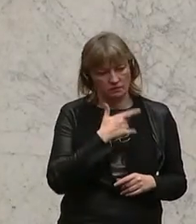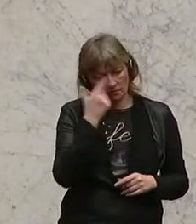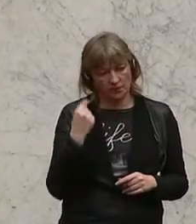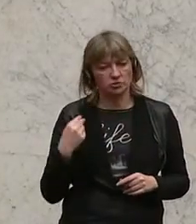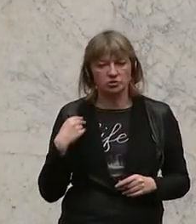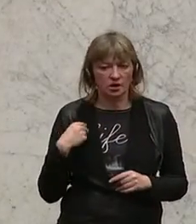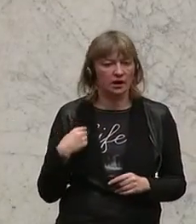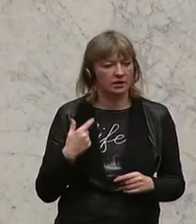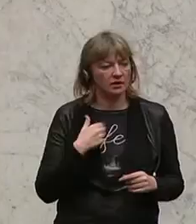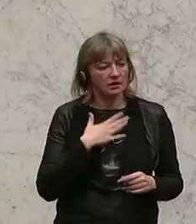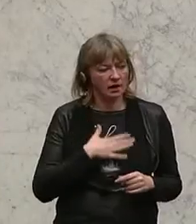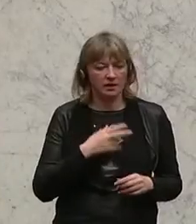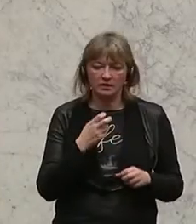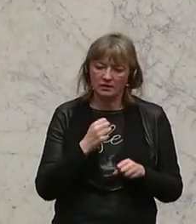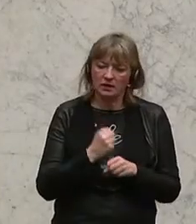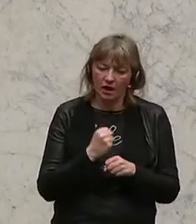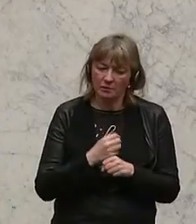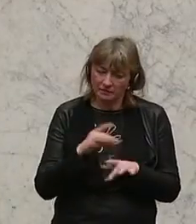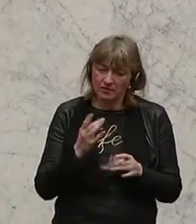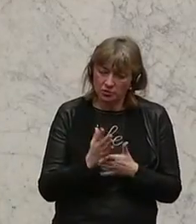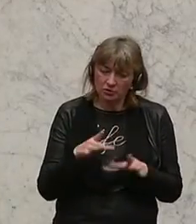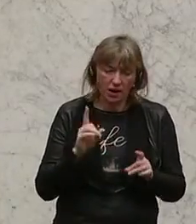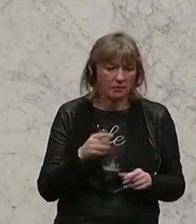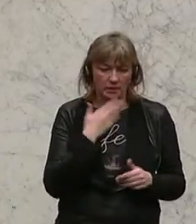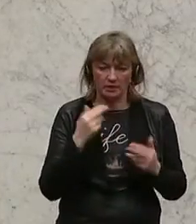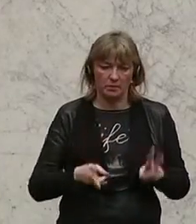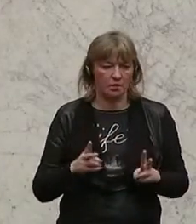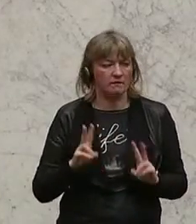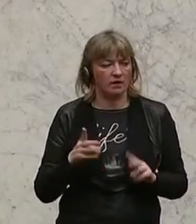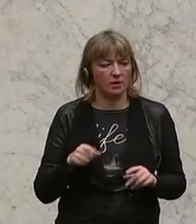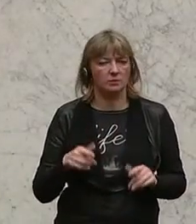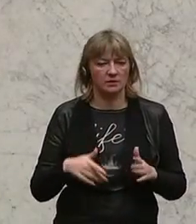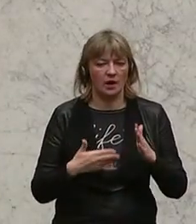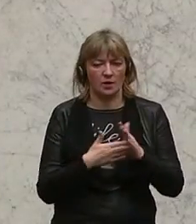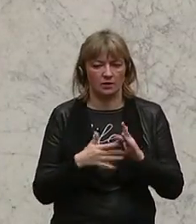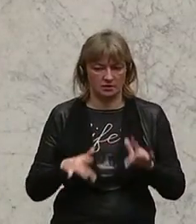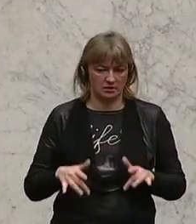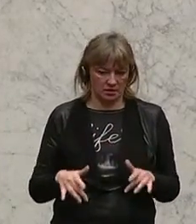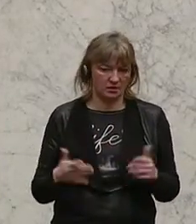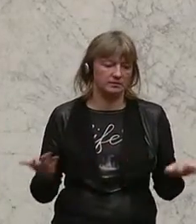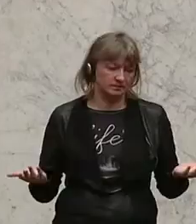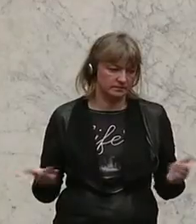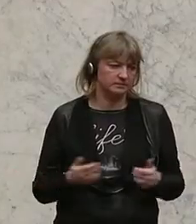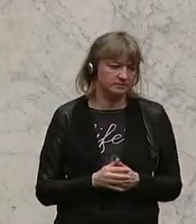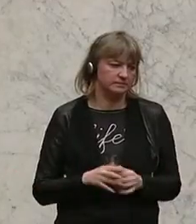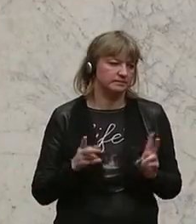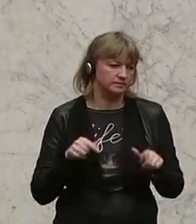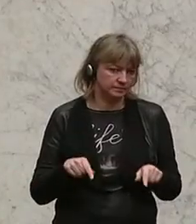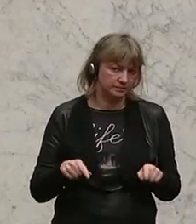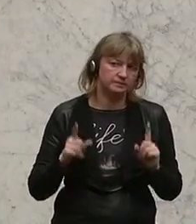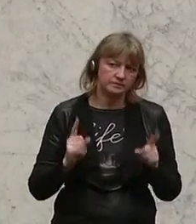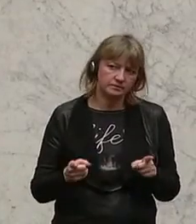Menschen sagen, ich hätte einen Job gefunden, aber es war nicht möglich, weil es hier eine Hürde gibt. Und ich glaube, wir